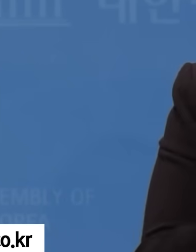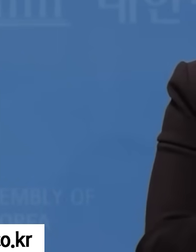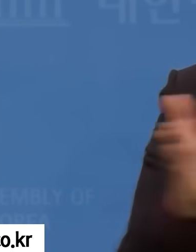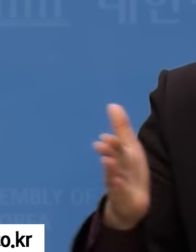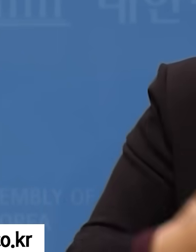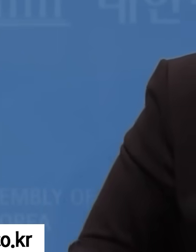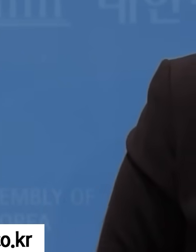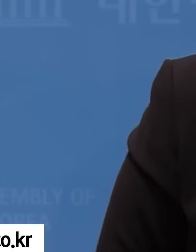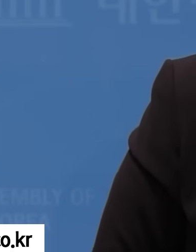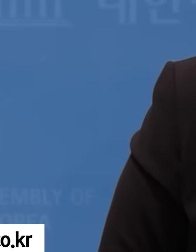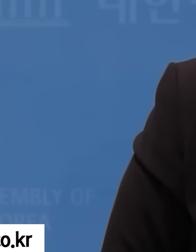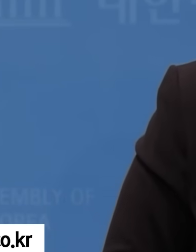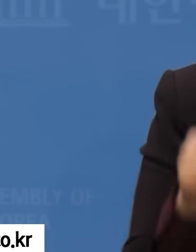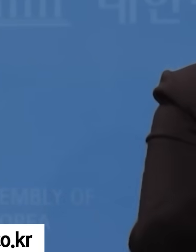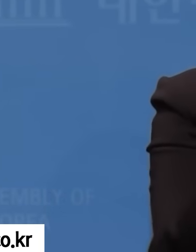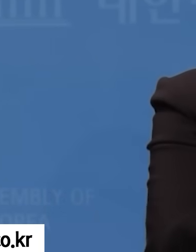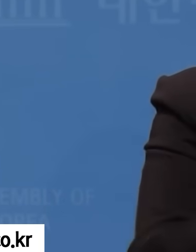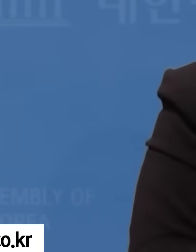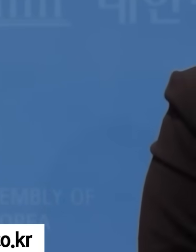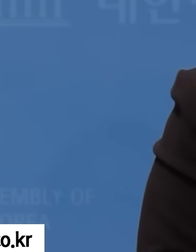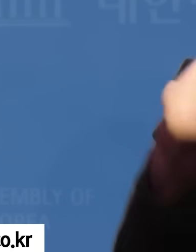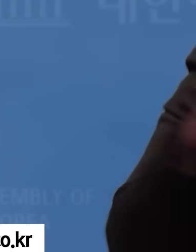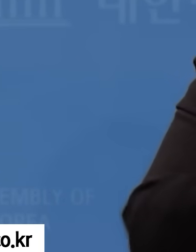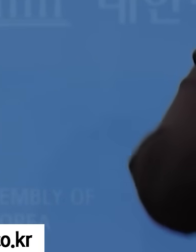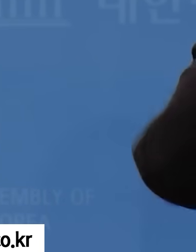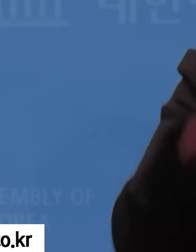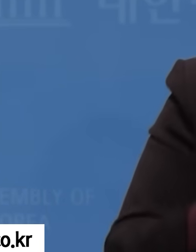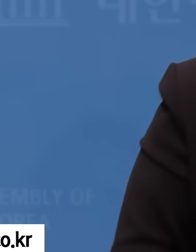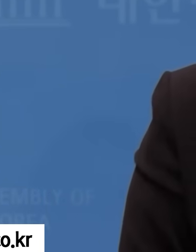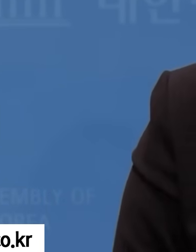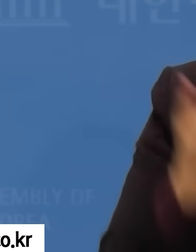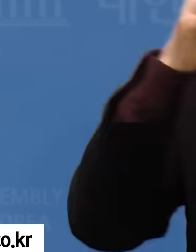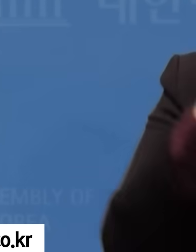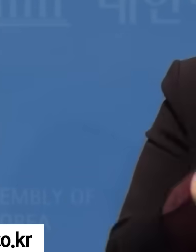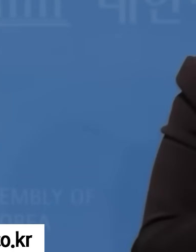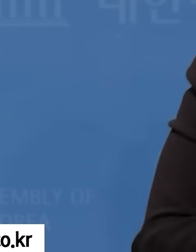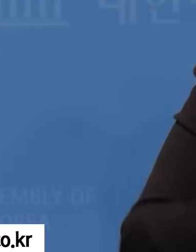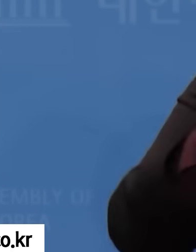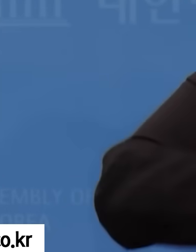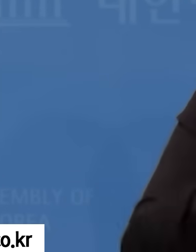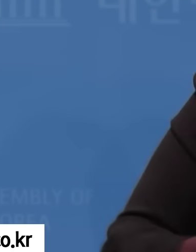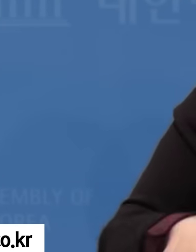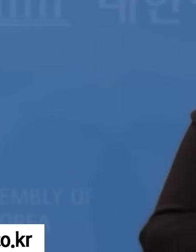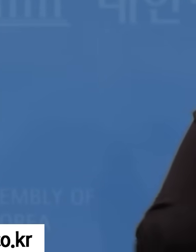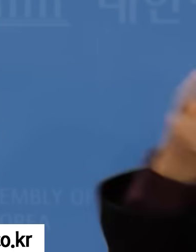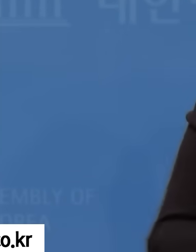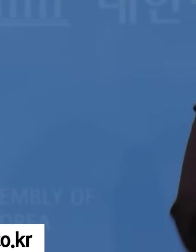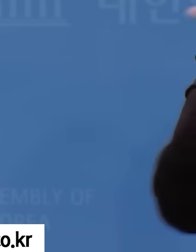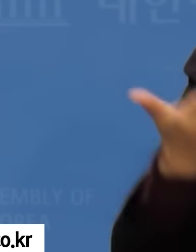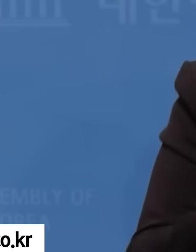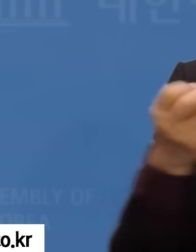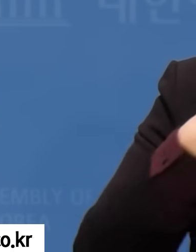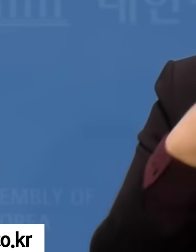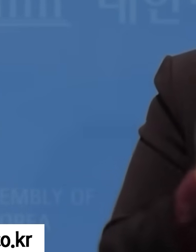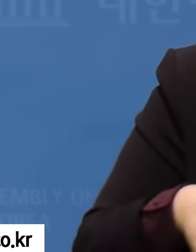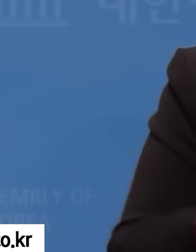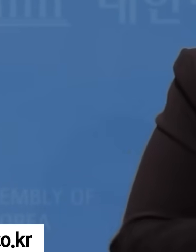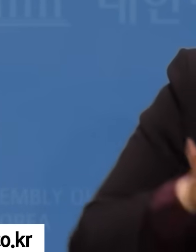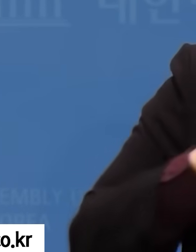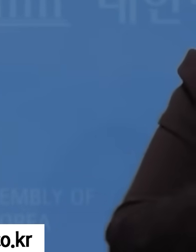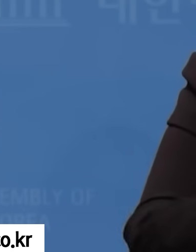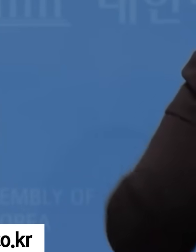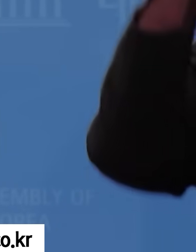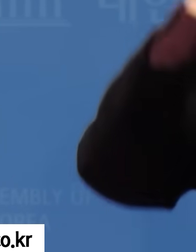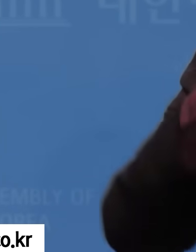올라탔습니다. 전쟁터에서 살아 돌아오겠습니다. 대한민국을 위해, 그리고 후손을 위해, 그리고 여러분과 저를 위해,